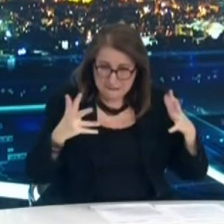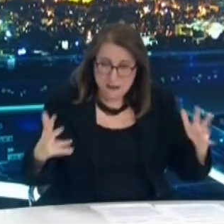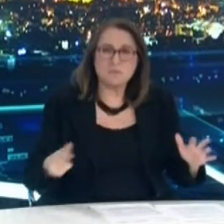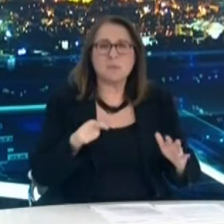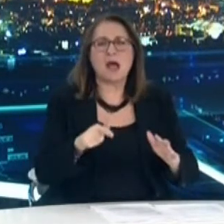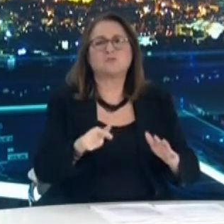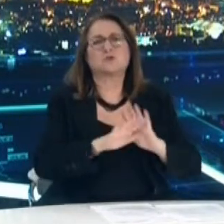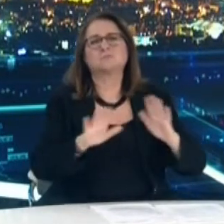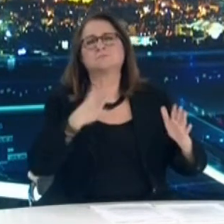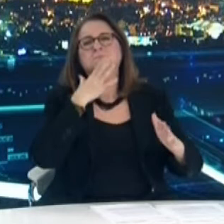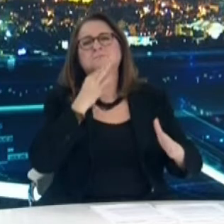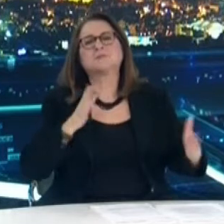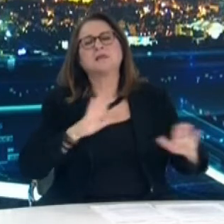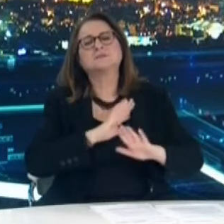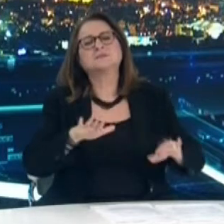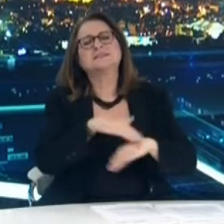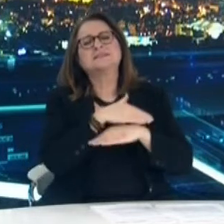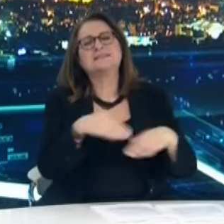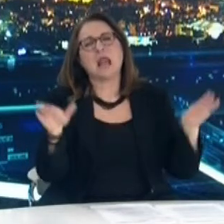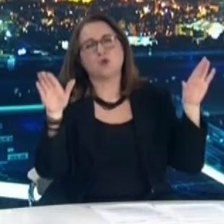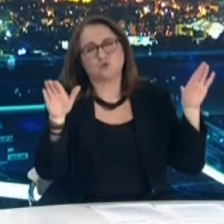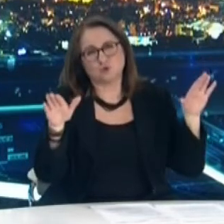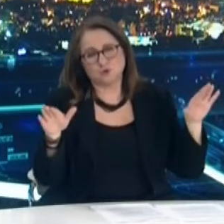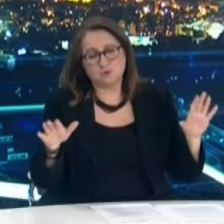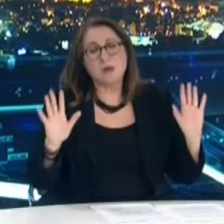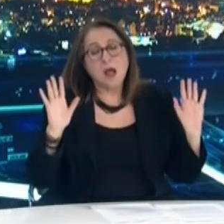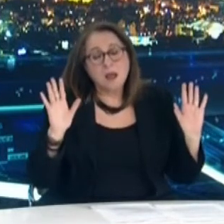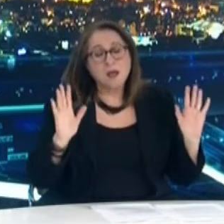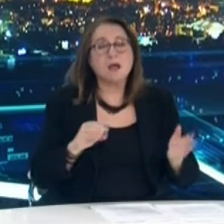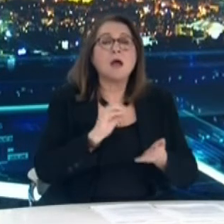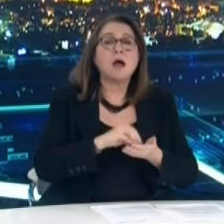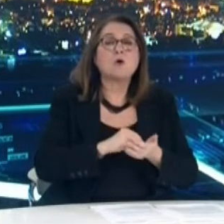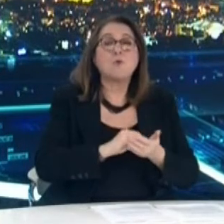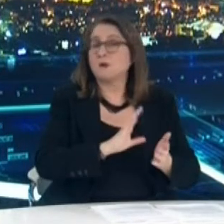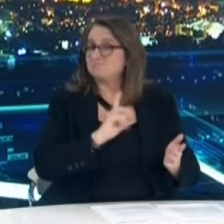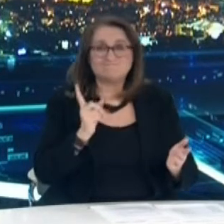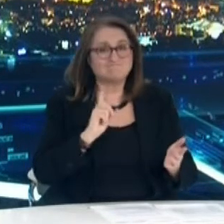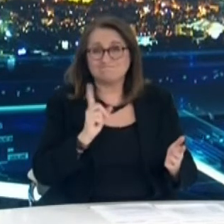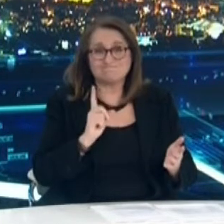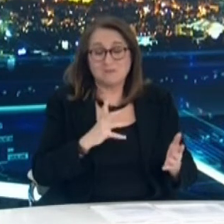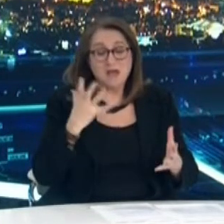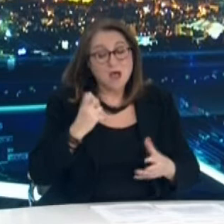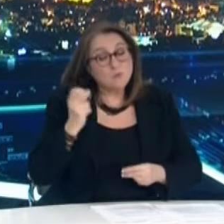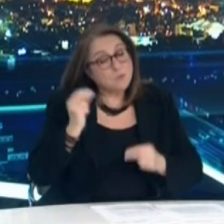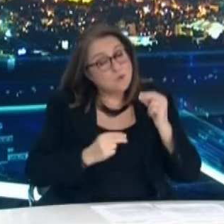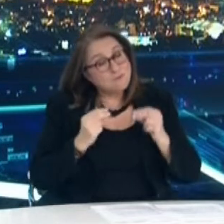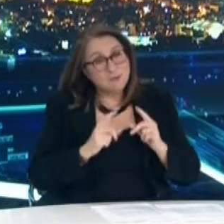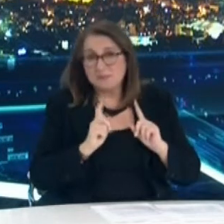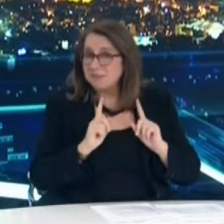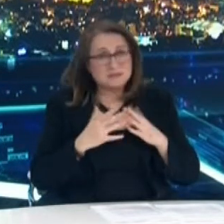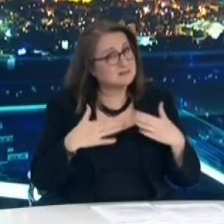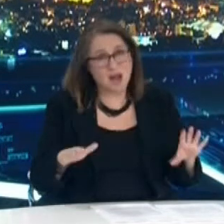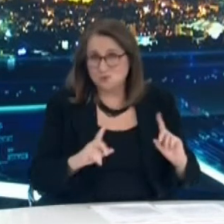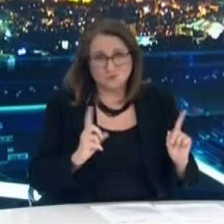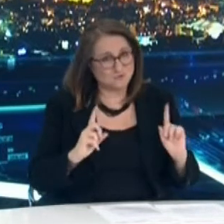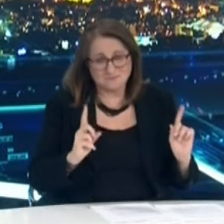έχουμε τελειώσει με τον ιό. Τα δείχνουν τα περιστατικά που όλοι γνωρίζουμε. Το δείχνουν τα επιδημιολογικά δεδομένα σε όλη τη χώρα. Την ίδια ώρα που σε όλο